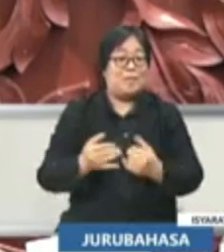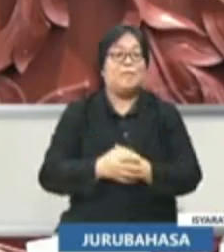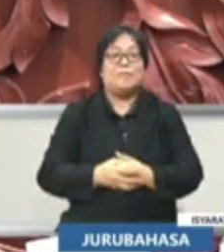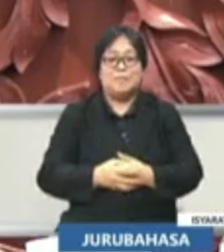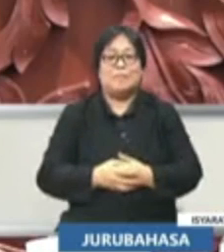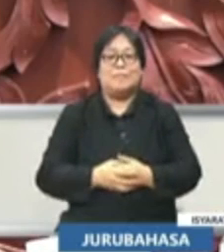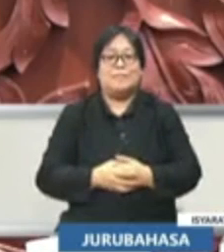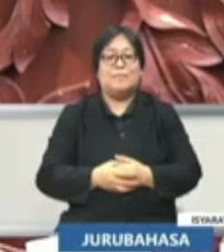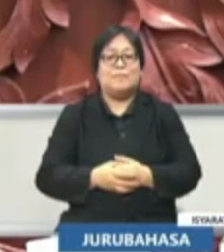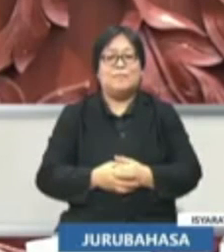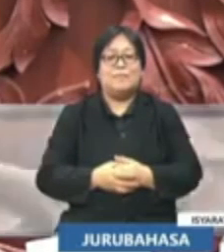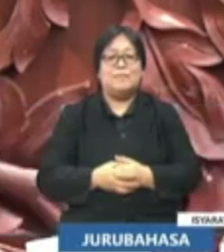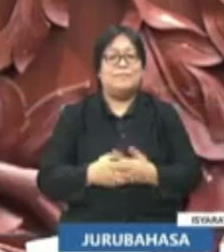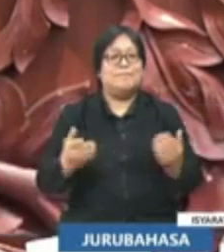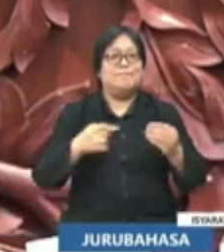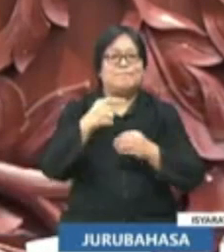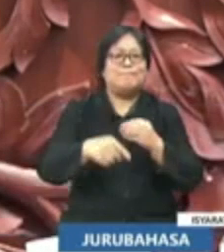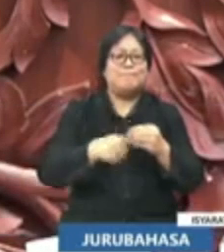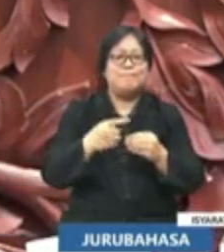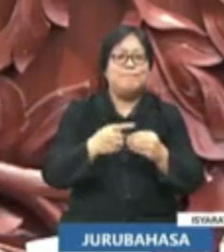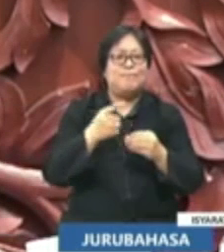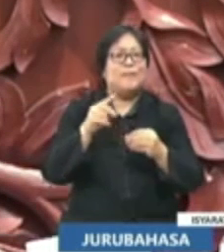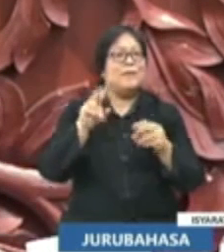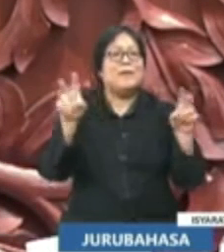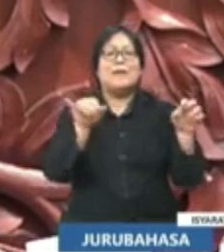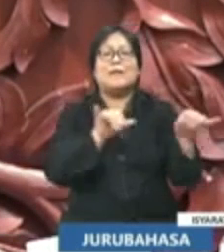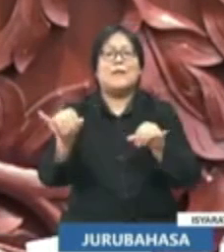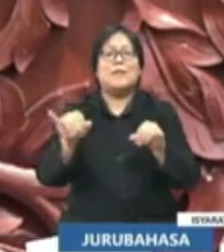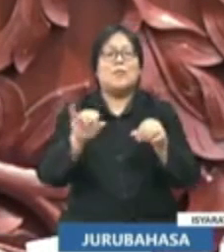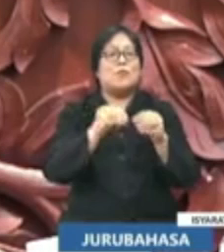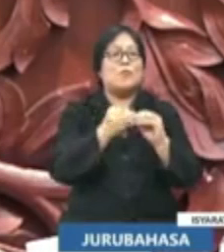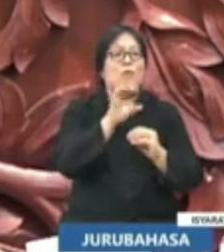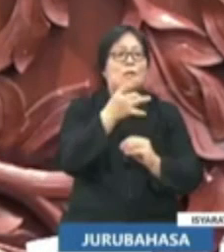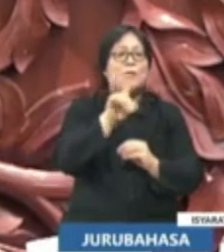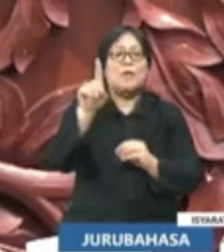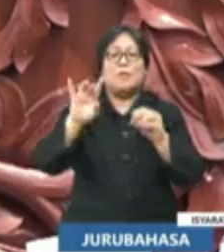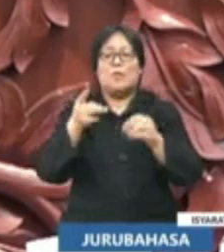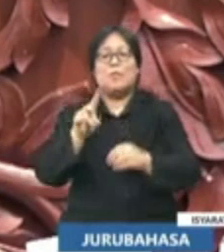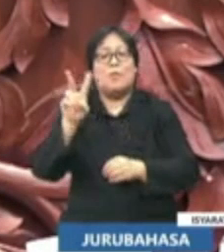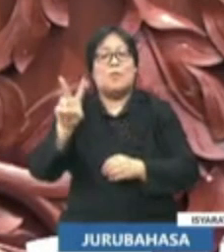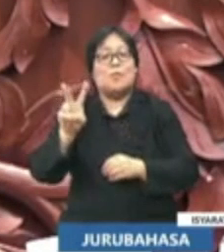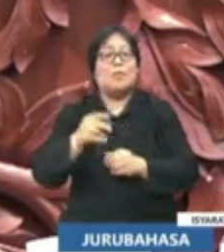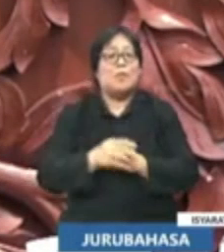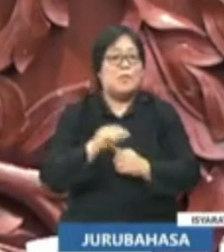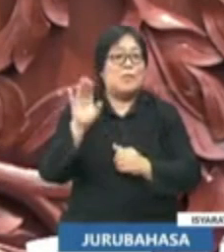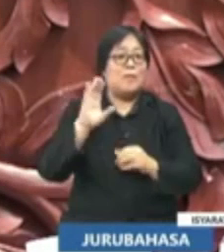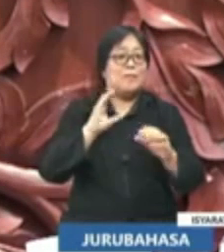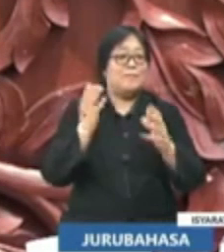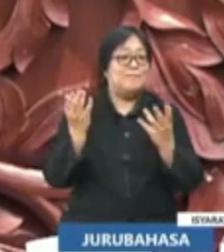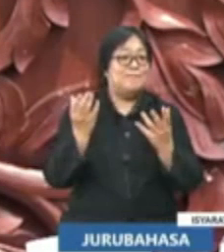ialah mengenai perkara yang sama dengan usul 18.1 dan 18.2 yang Yang Berhormat kata